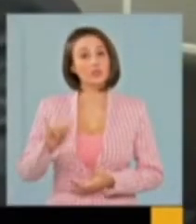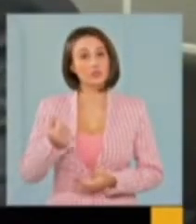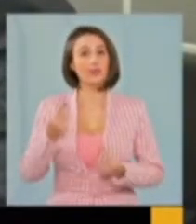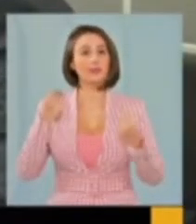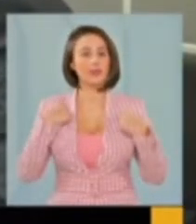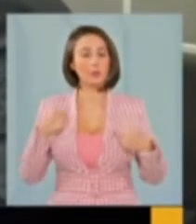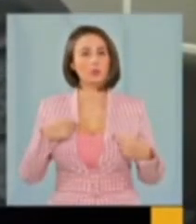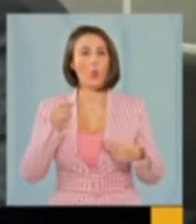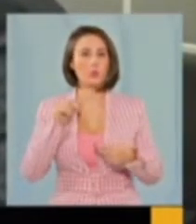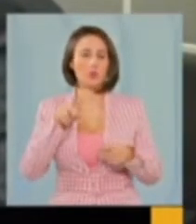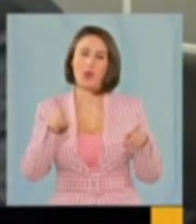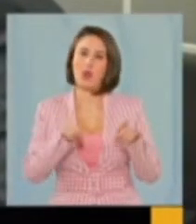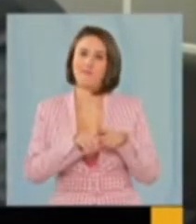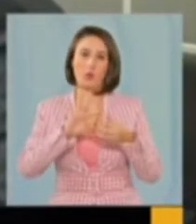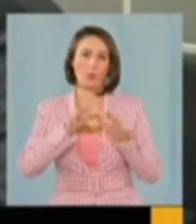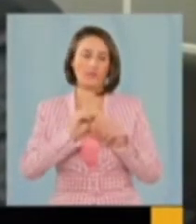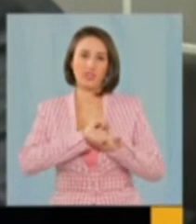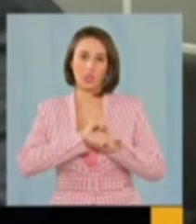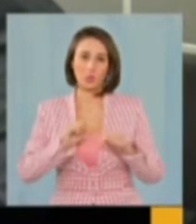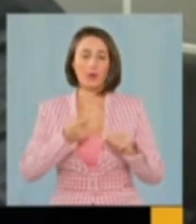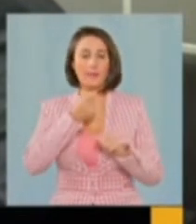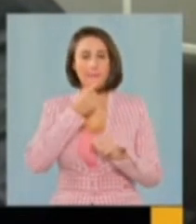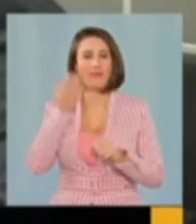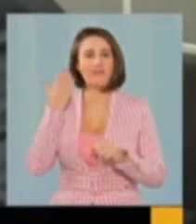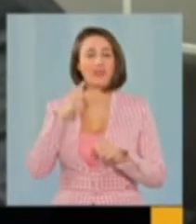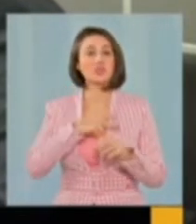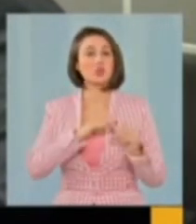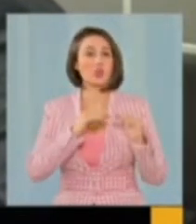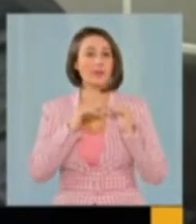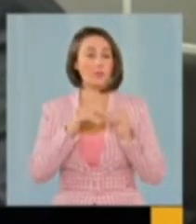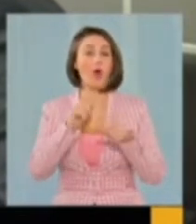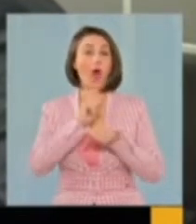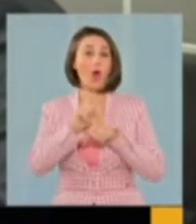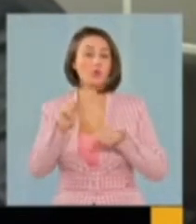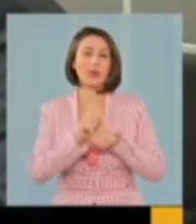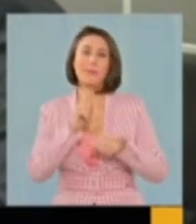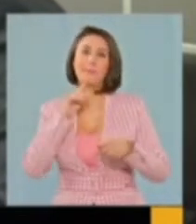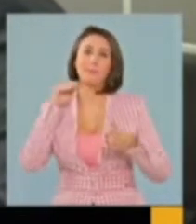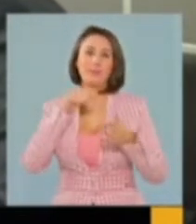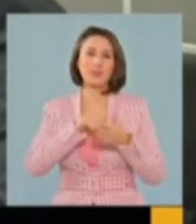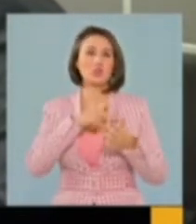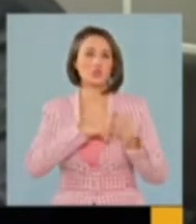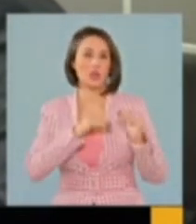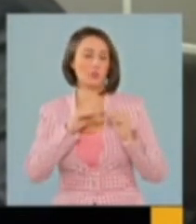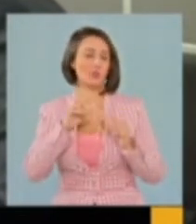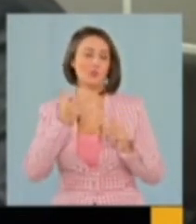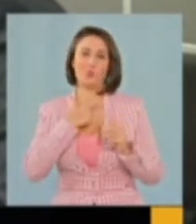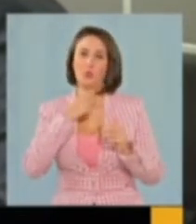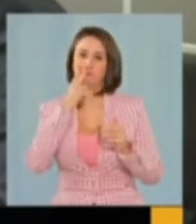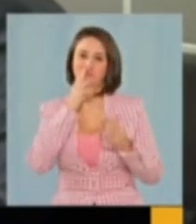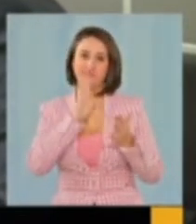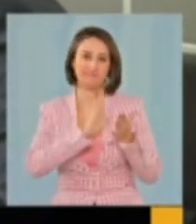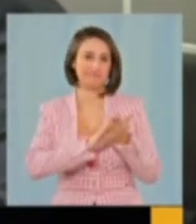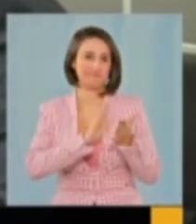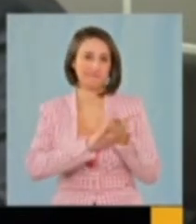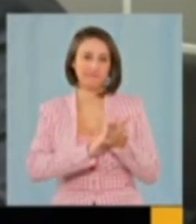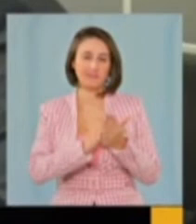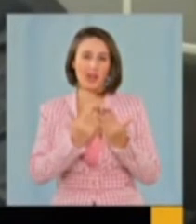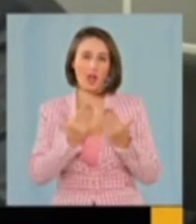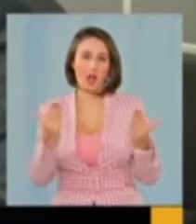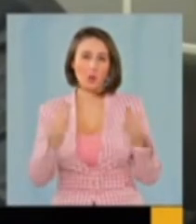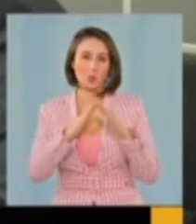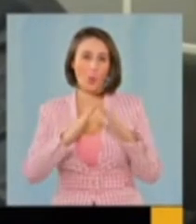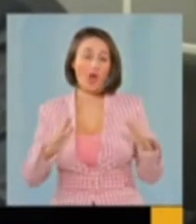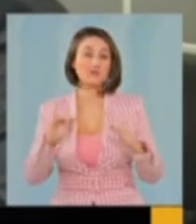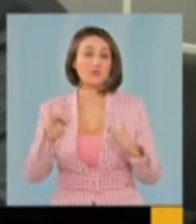USR, a avut cuvinte dure la adresa mai vechiului partid PSD, acuzând că mii de pesediști nu-și pot justifica nici măcar gardul de la